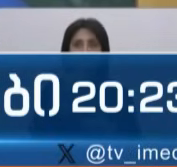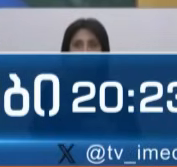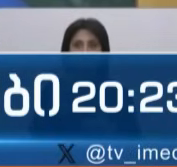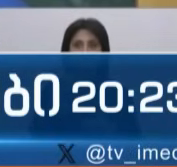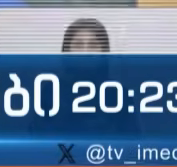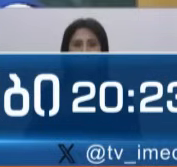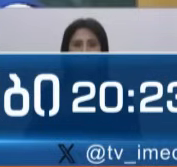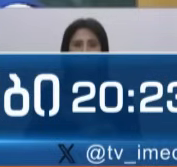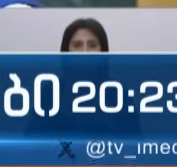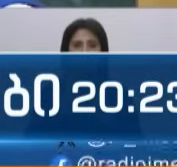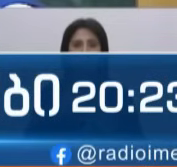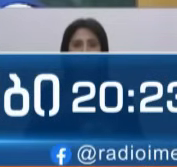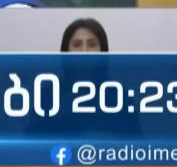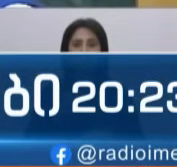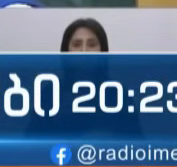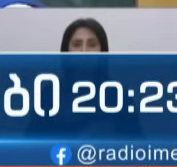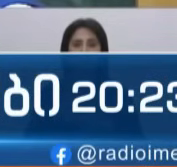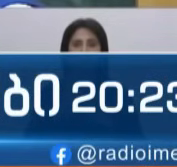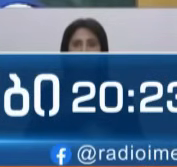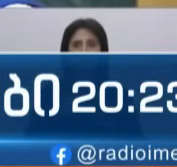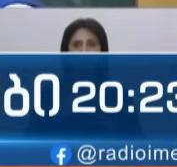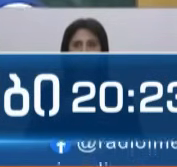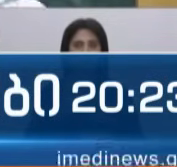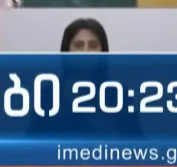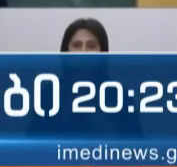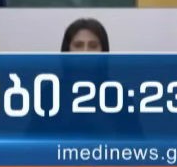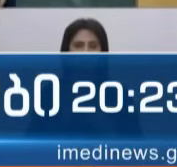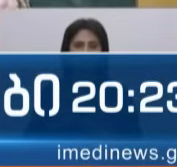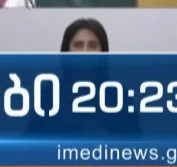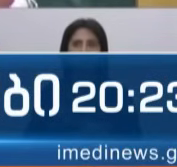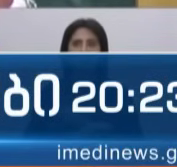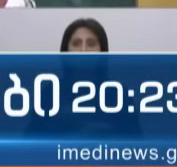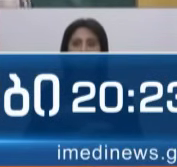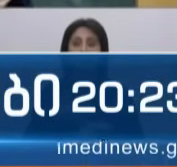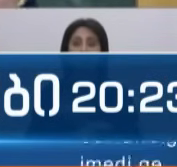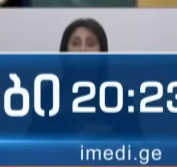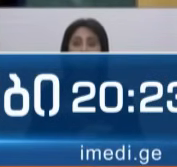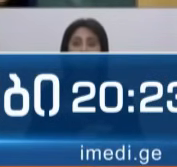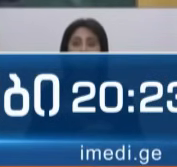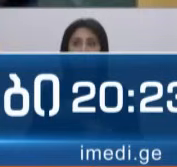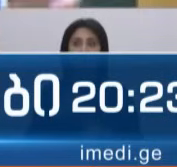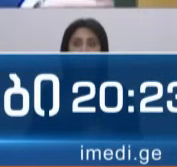კვალიც მიდის. მელიას ამნისტიაზე მე არ ვისაუბრებდი იმ პარტიის რიგებიდან, რომელიც მელიას გულისთვის